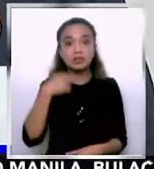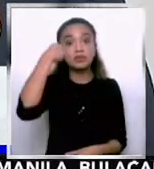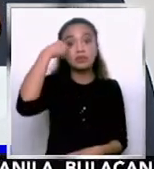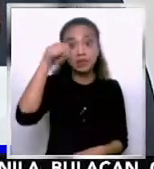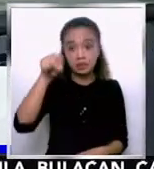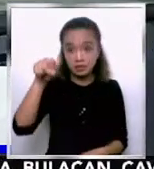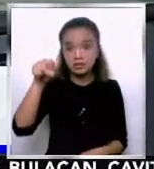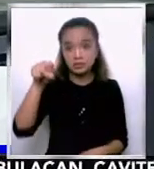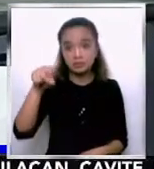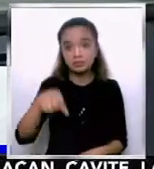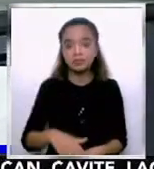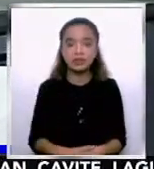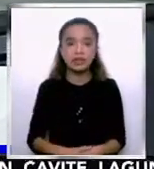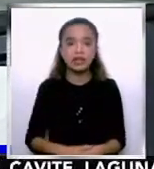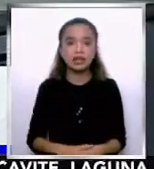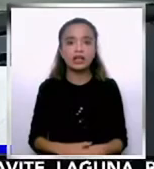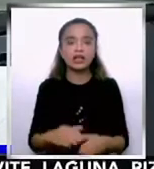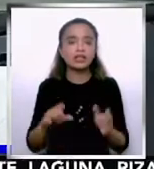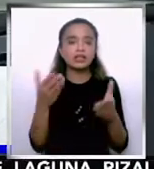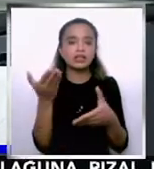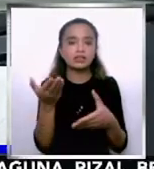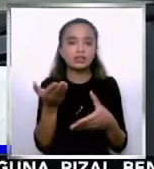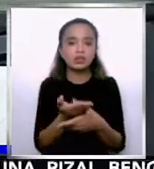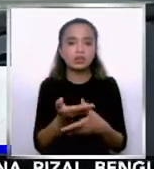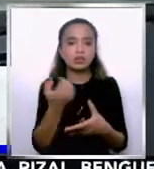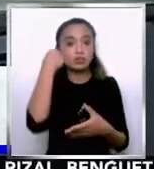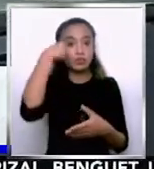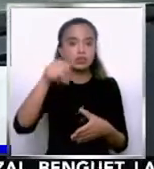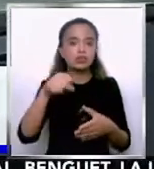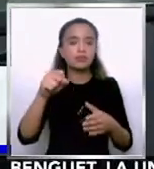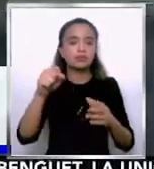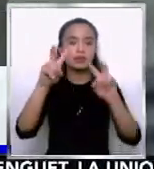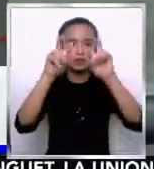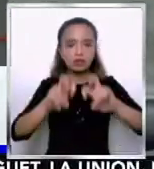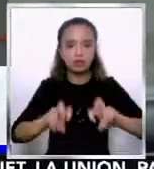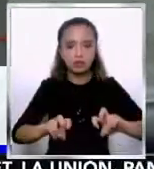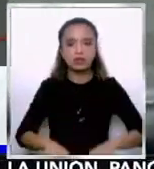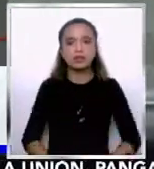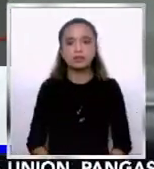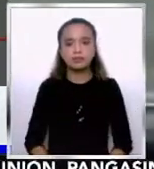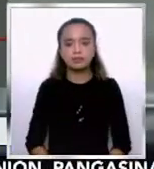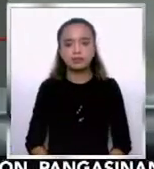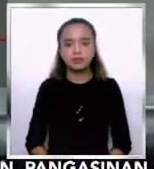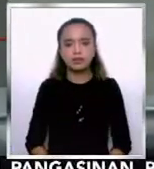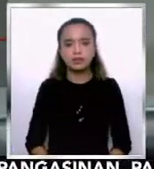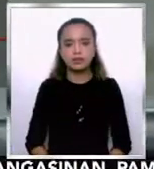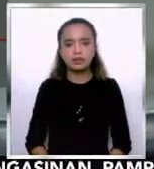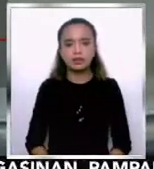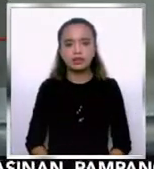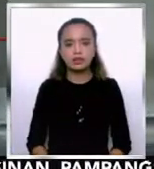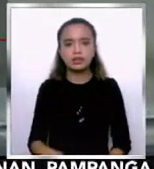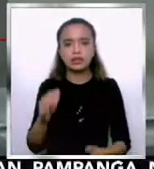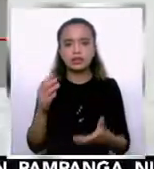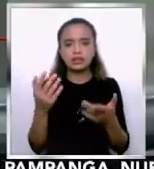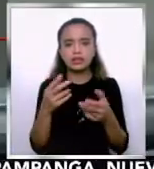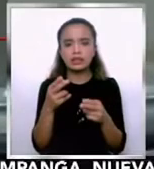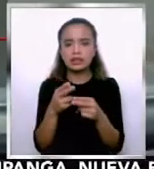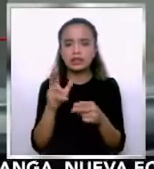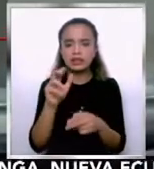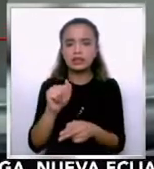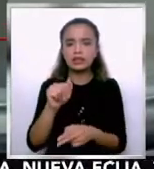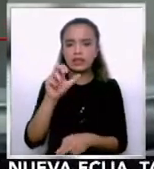obstruction of justice. May surrender feelers na raw mula sa panig ng suspect. It is likely that at the soonest possible time,